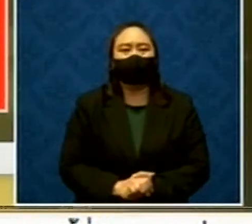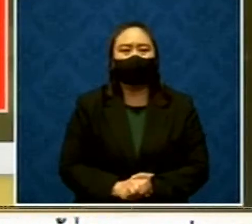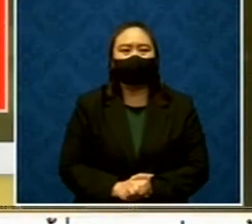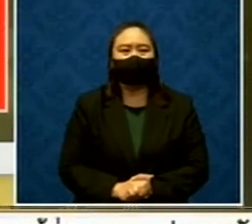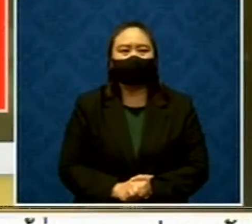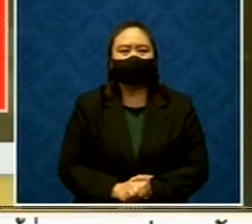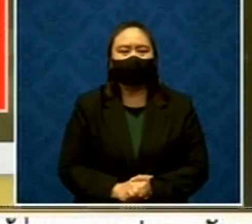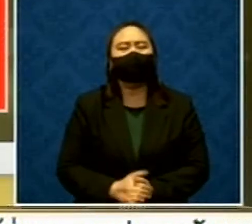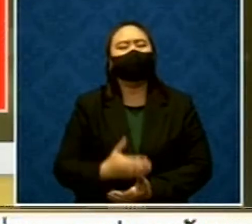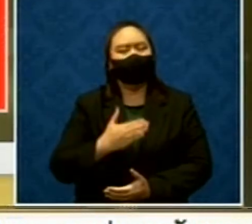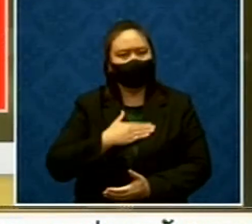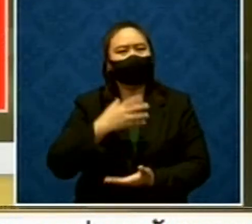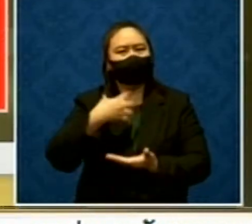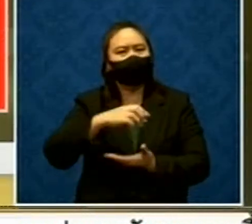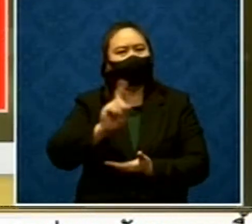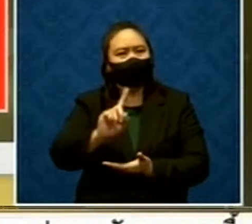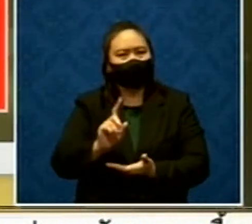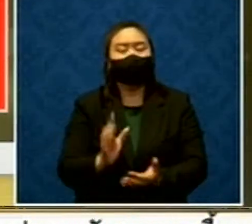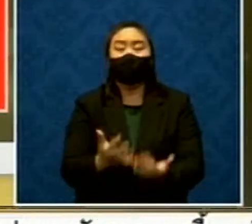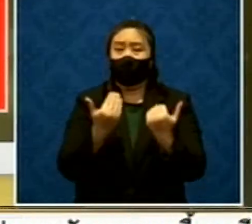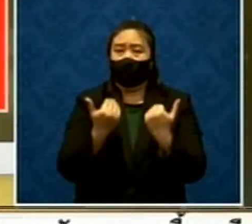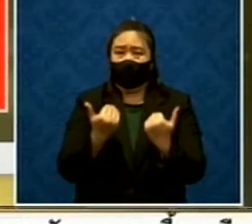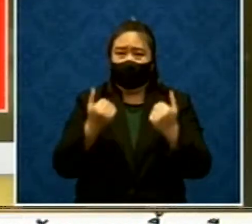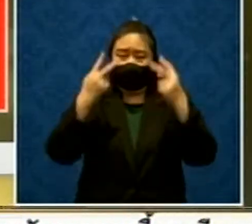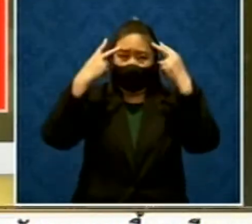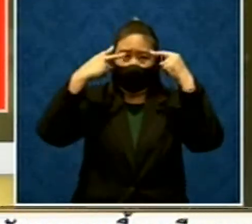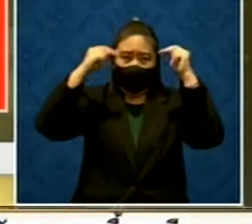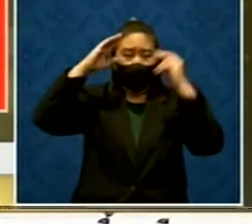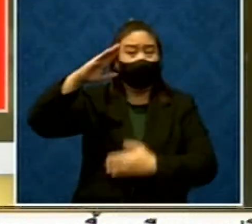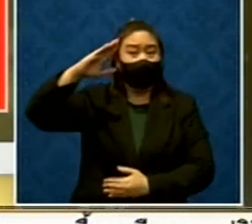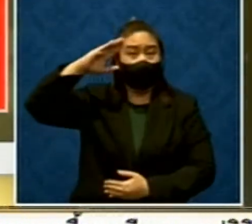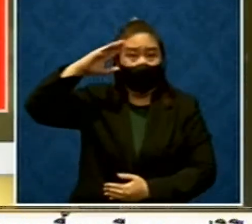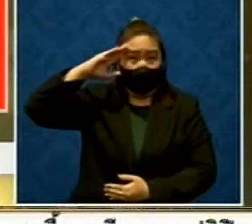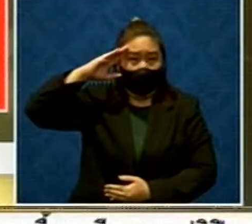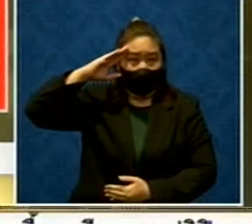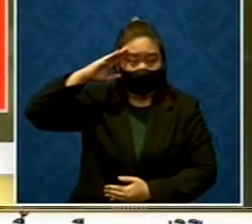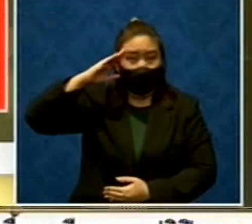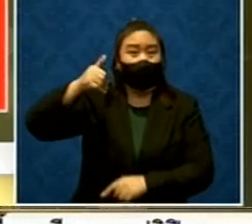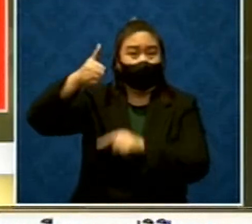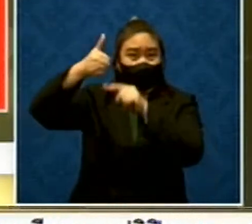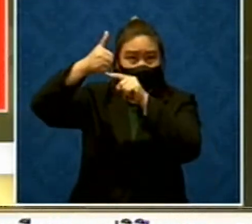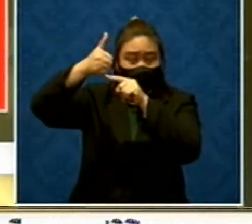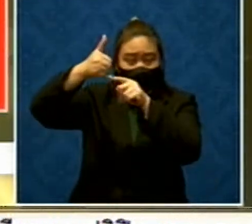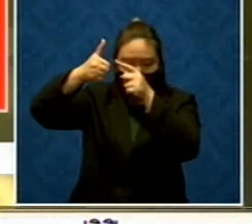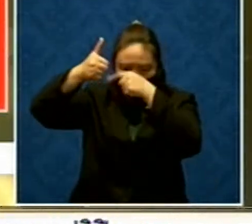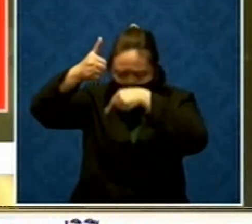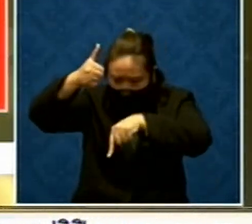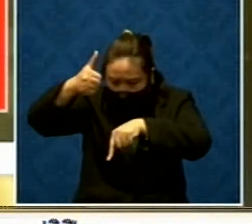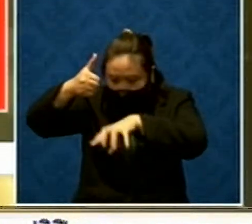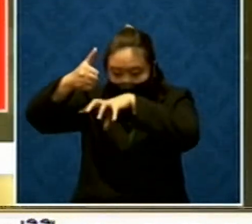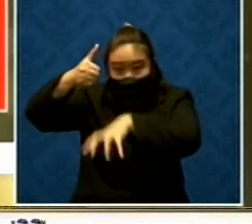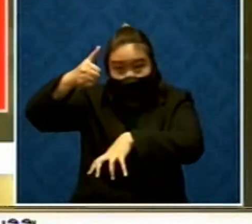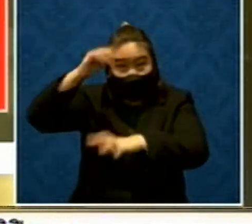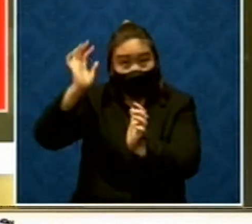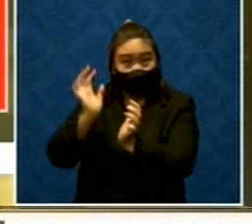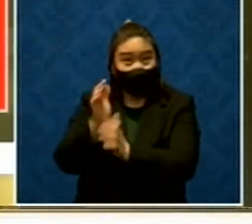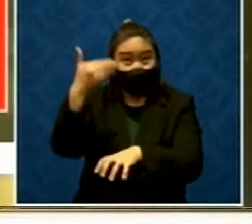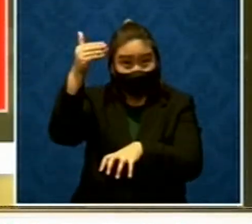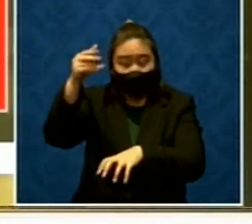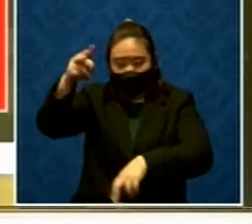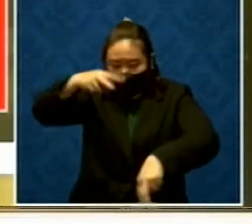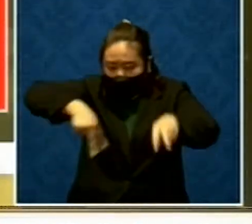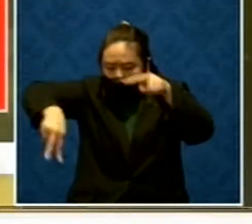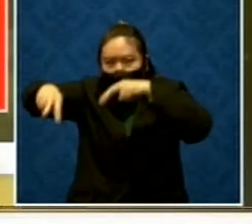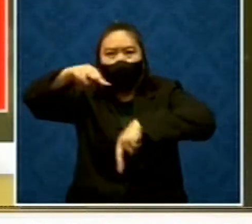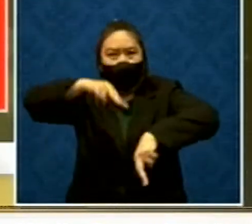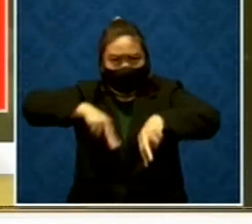ผมเรียนว่าวันนี้พลเอกประยุทธ์ที่ดูแลสำนักงานตำรวจแห่งชาติซึ่งยังไงท่